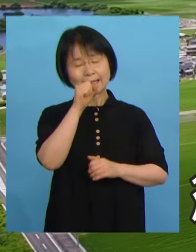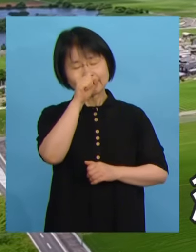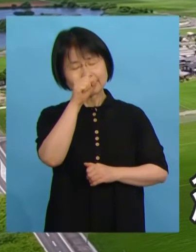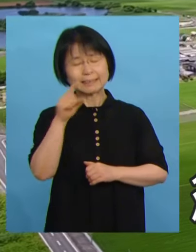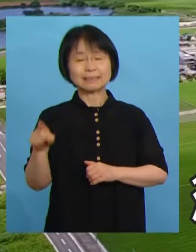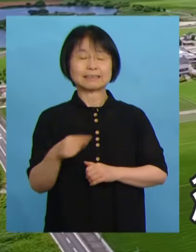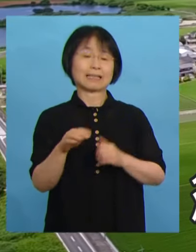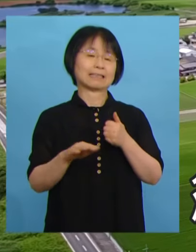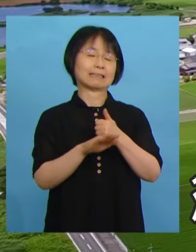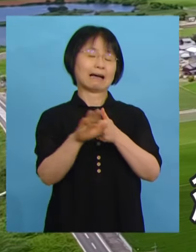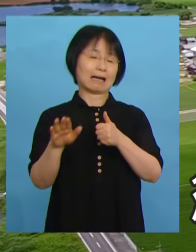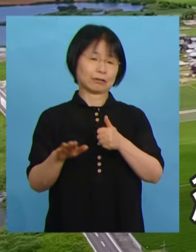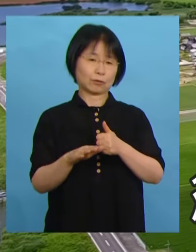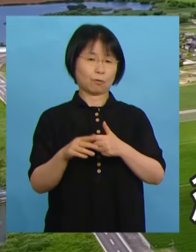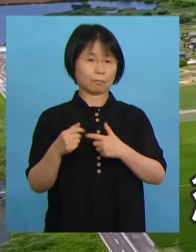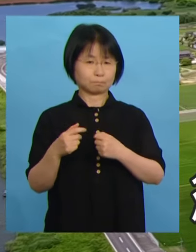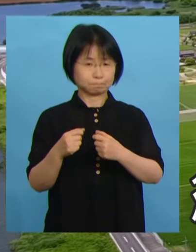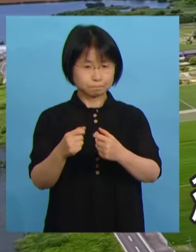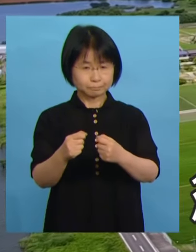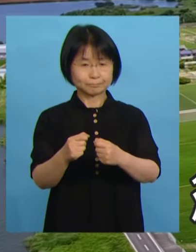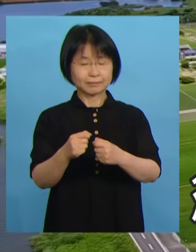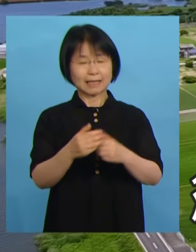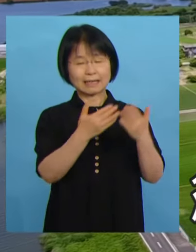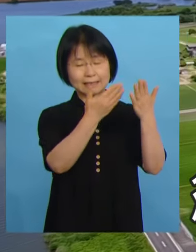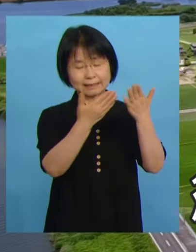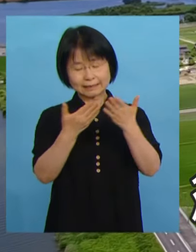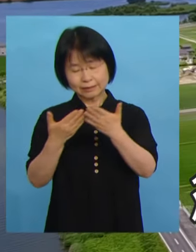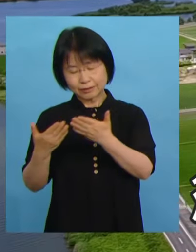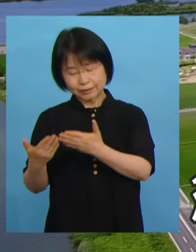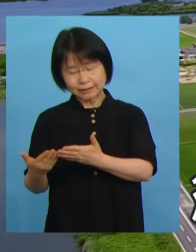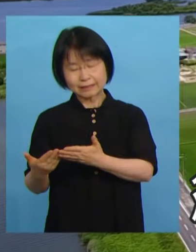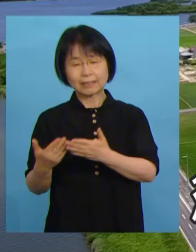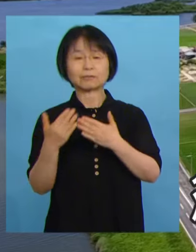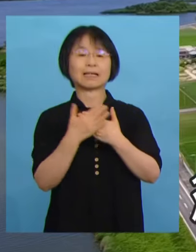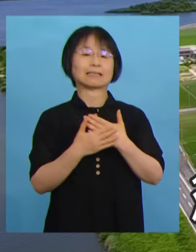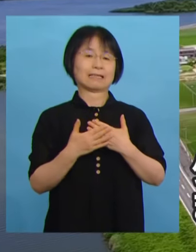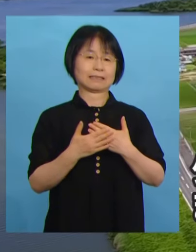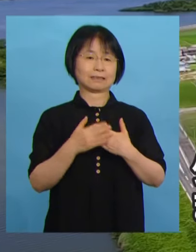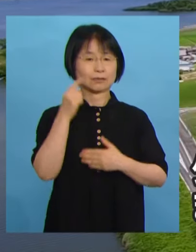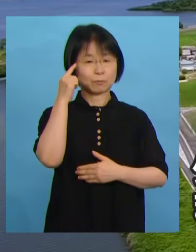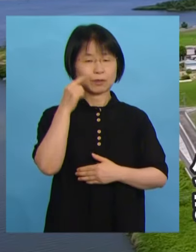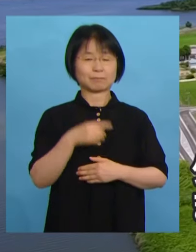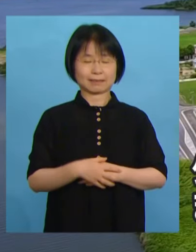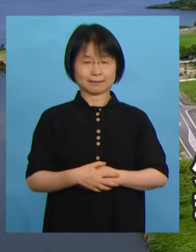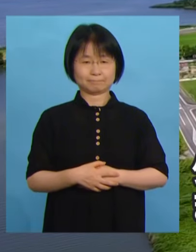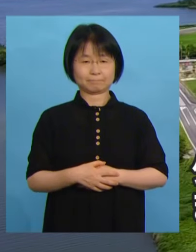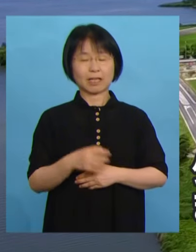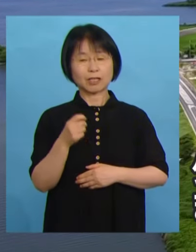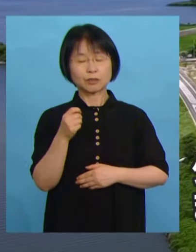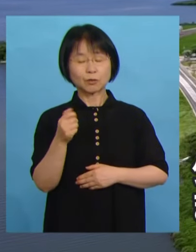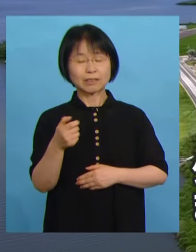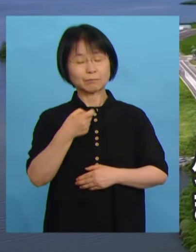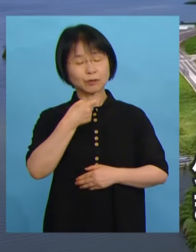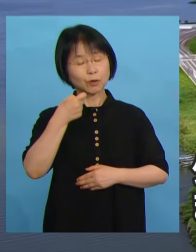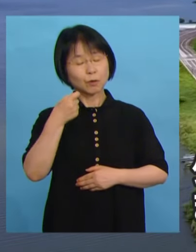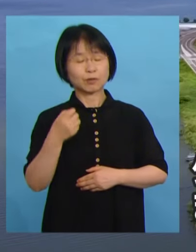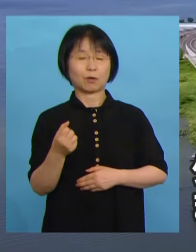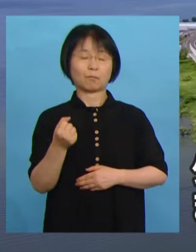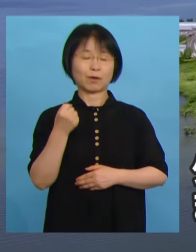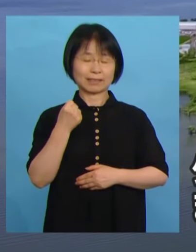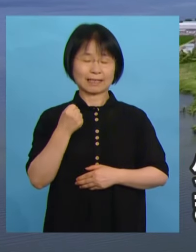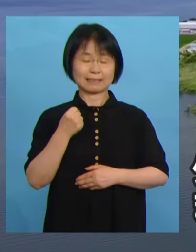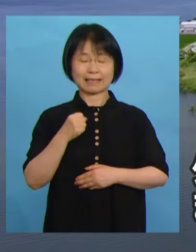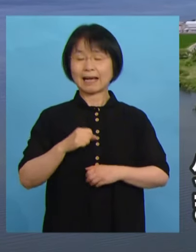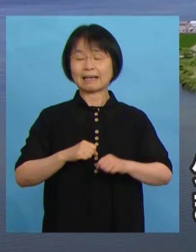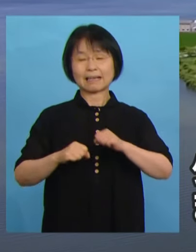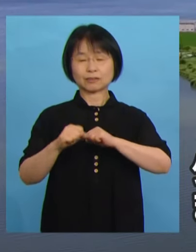環境を維持し次世代に引き継いでいくことが必要となります。少しでも興味を持たれる活動があり